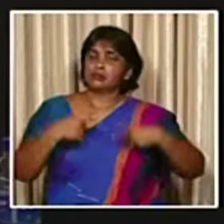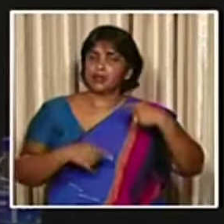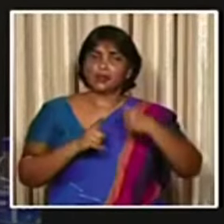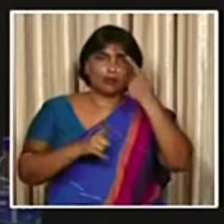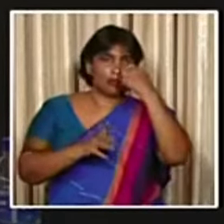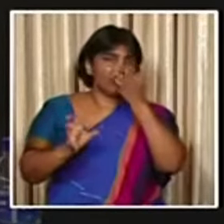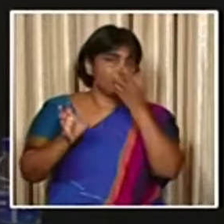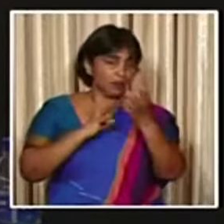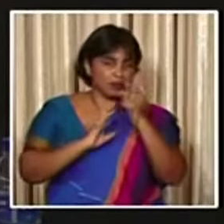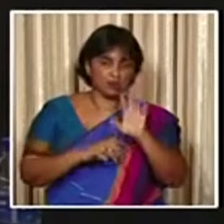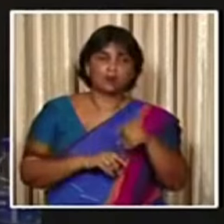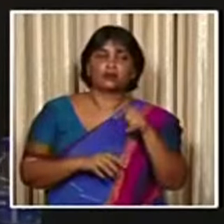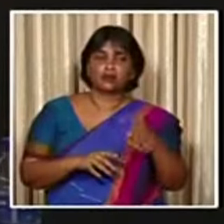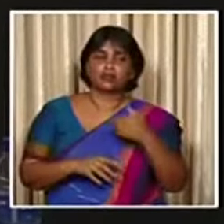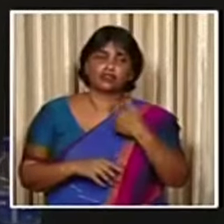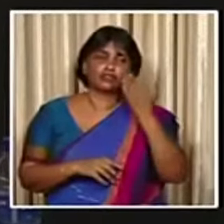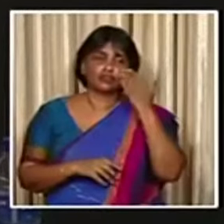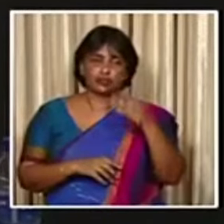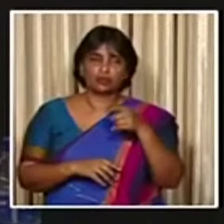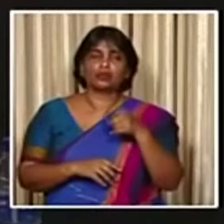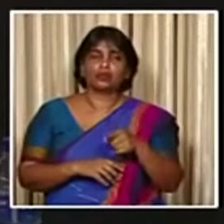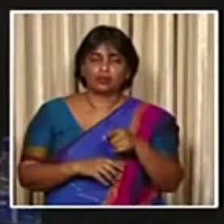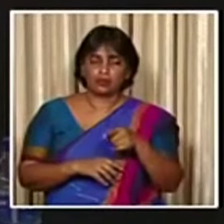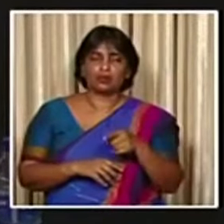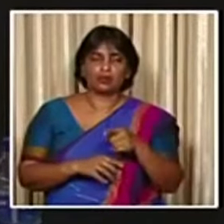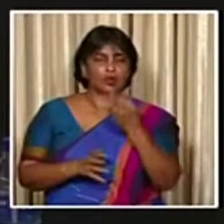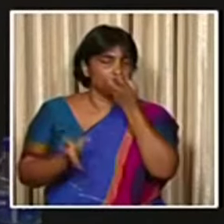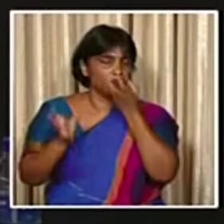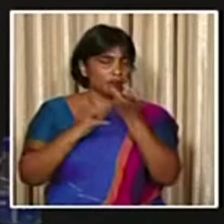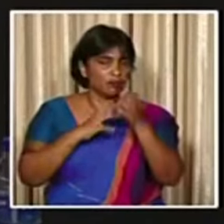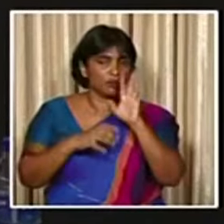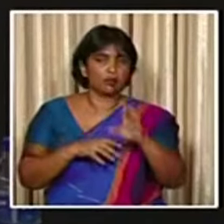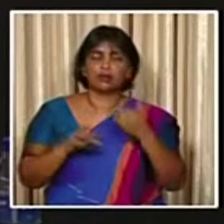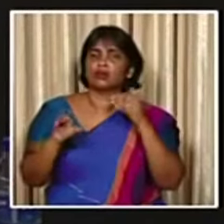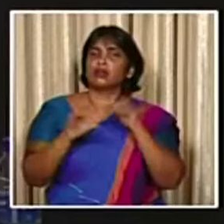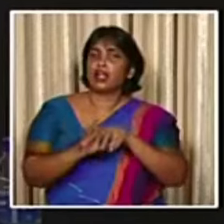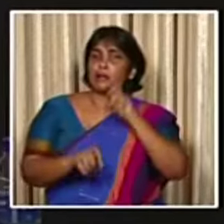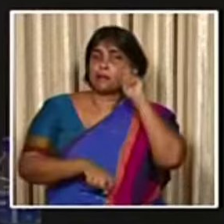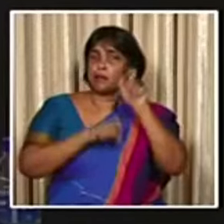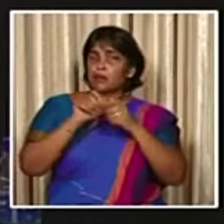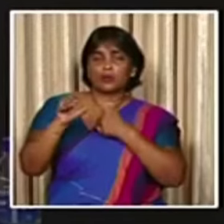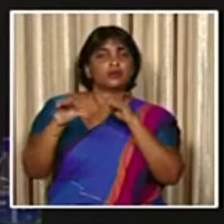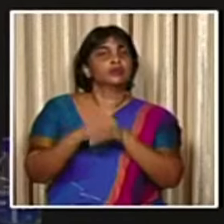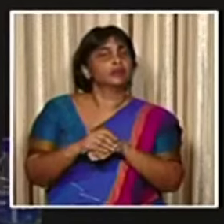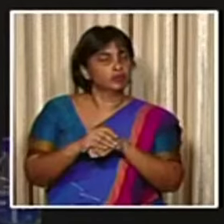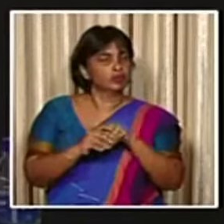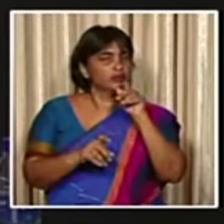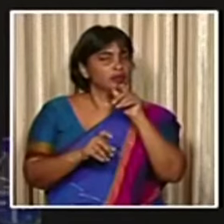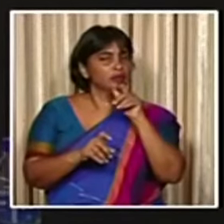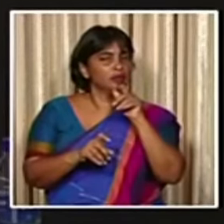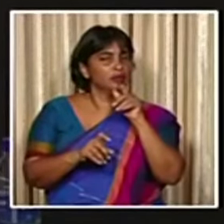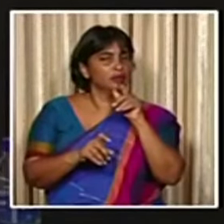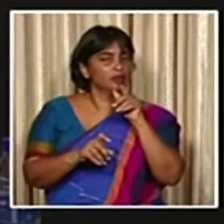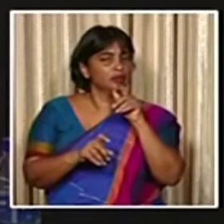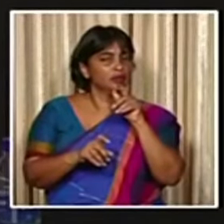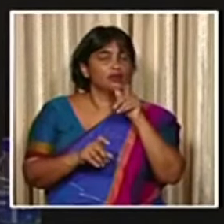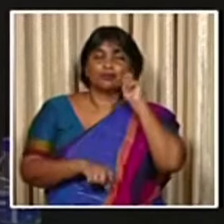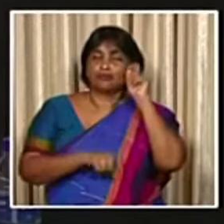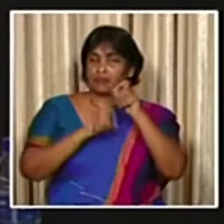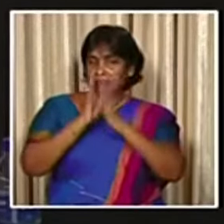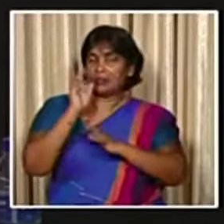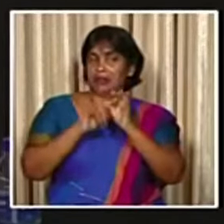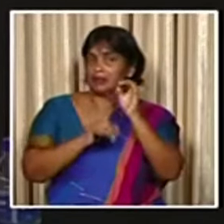තිබා පාස්කු ප්‍රහාරය පිළිබඳව. අපි දැක්කා මේ ප්‍රහාරයට ලක්වෙච්ච ජනතාව නියෝජනය කරන